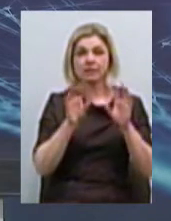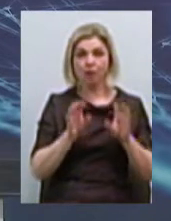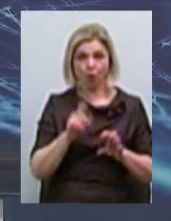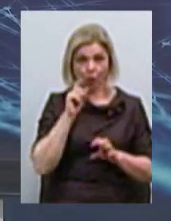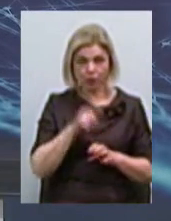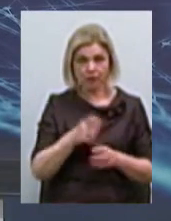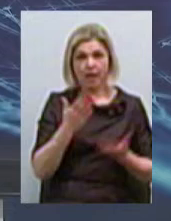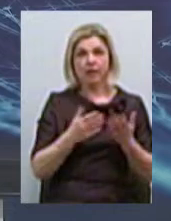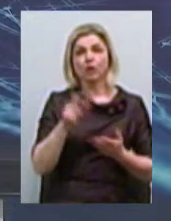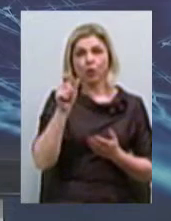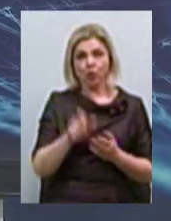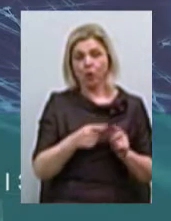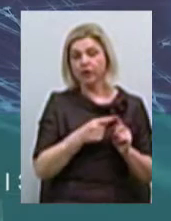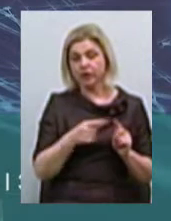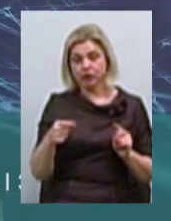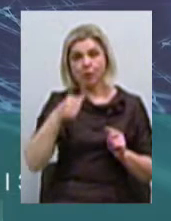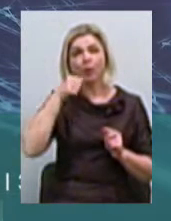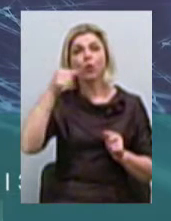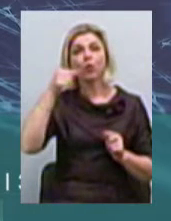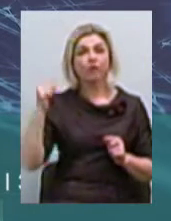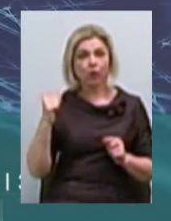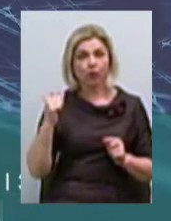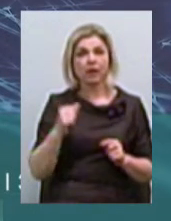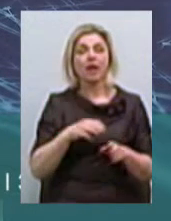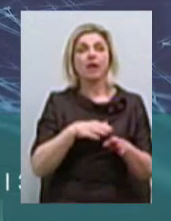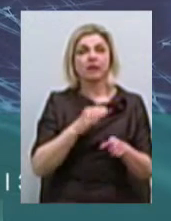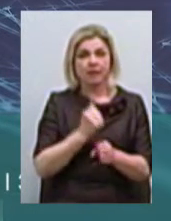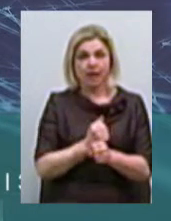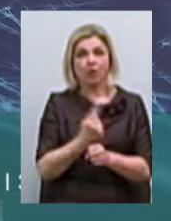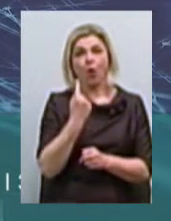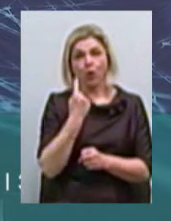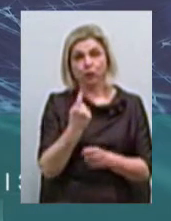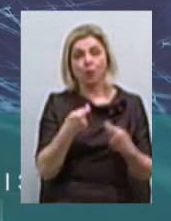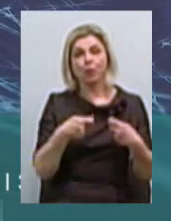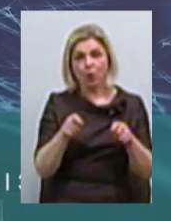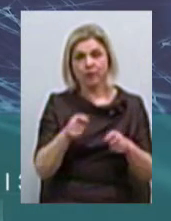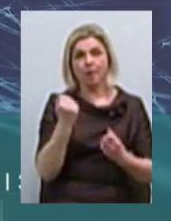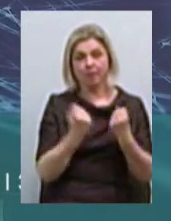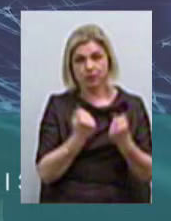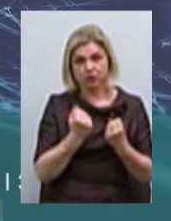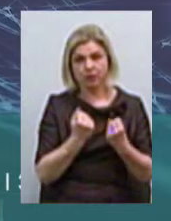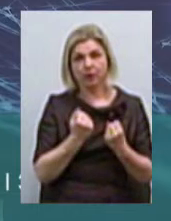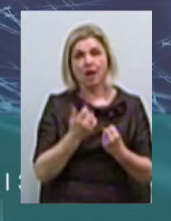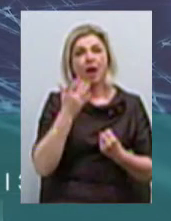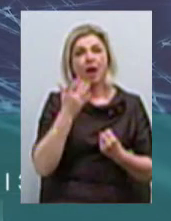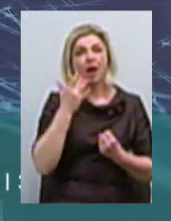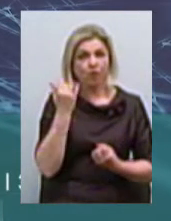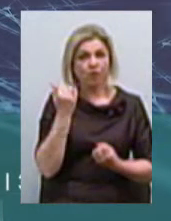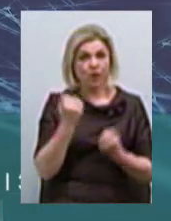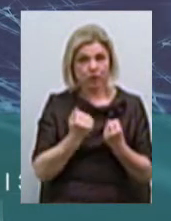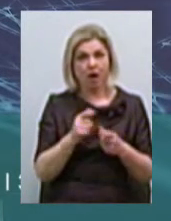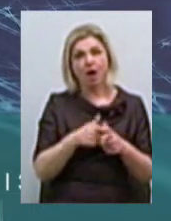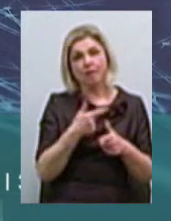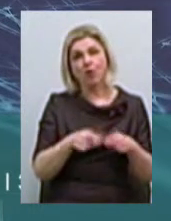якщо фізична особа протягом звітного року здійснила одну продаж транспортного засобу легкового автомобіля